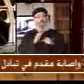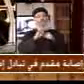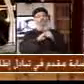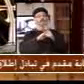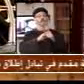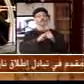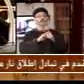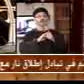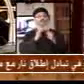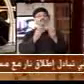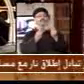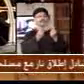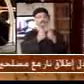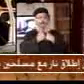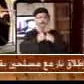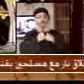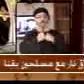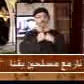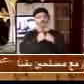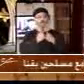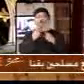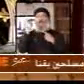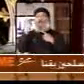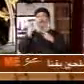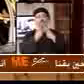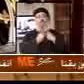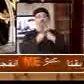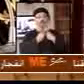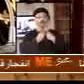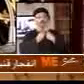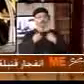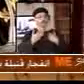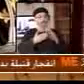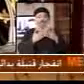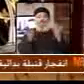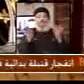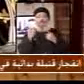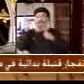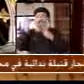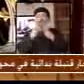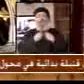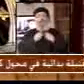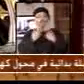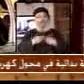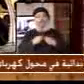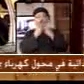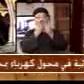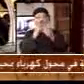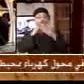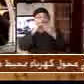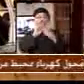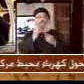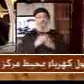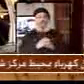وإحساسك أن ما في يدك هو عطية الله، أنت ملكش أي يعني فخر فيه، ده هو